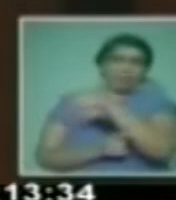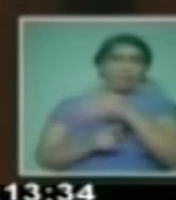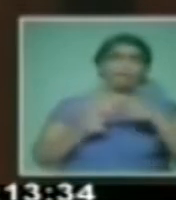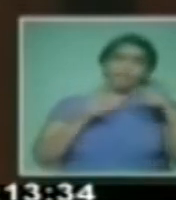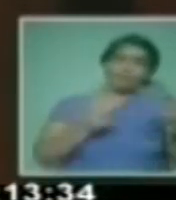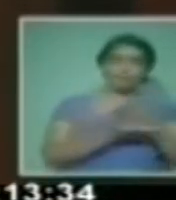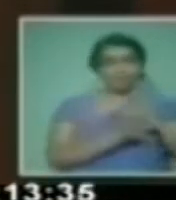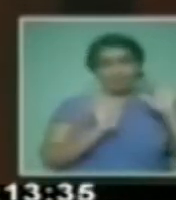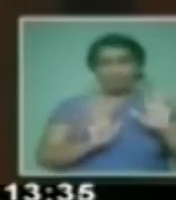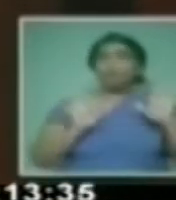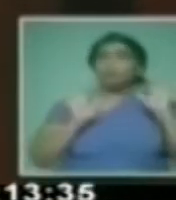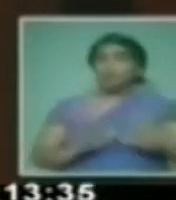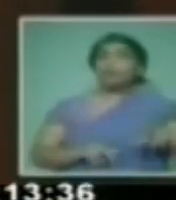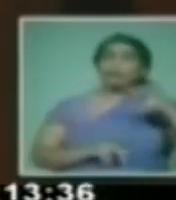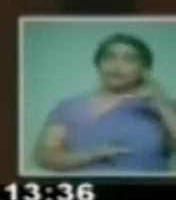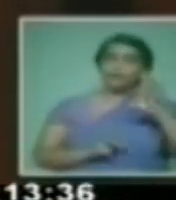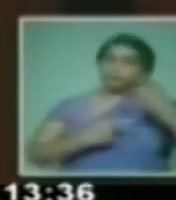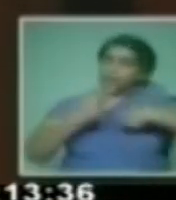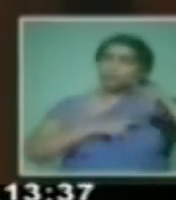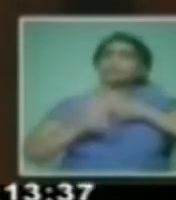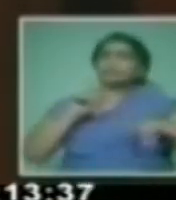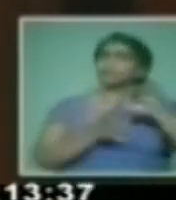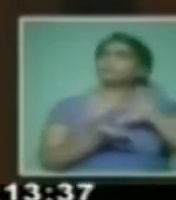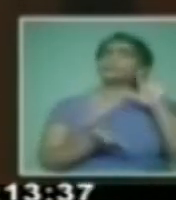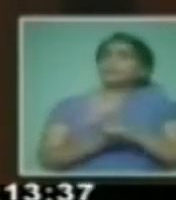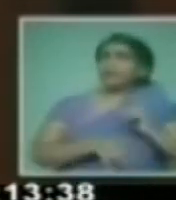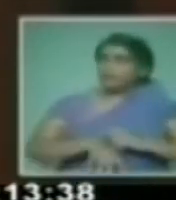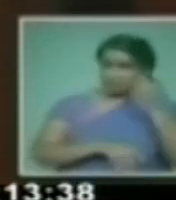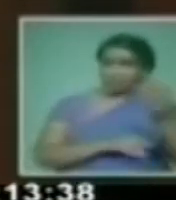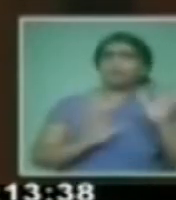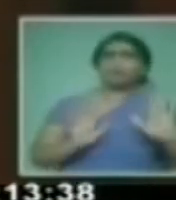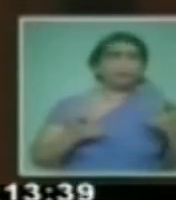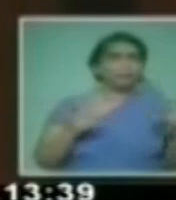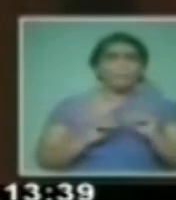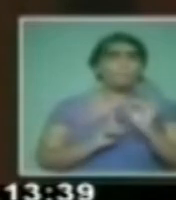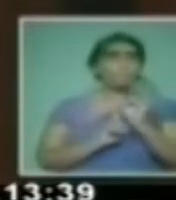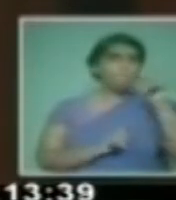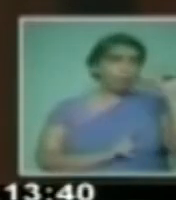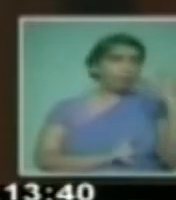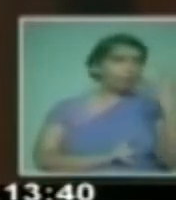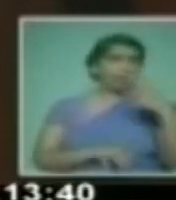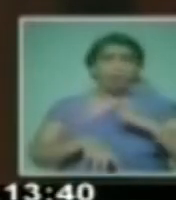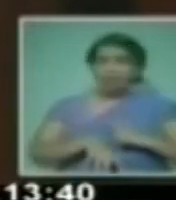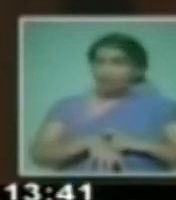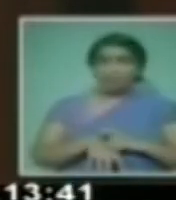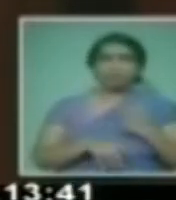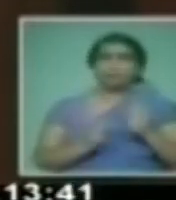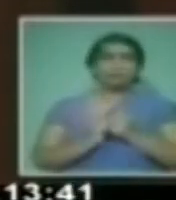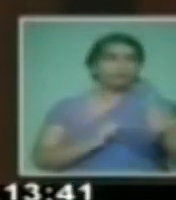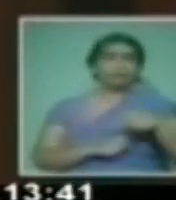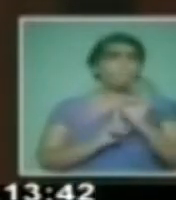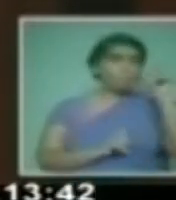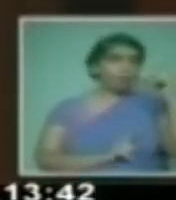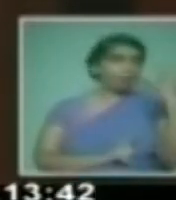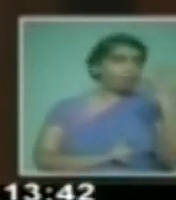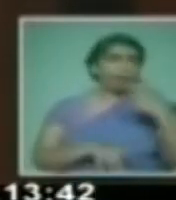மற்றும் எதிர்கட்சிக்குள் பிளவுகள் இருக்கலாம். நாம் இங்கே கொண்டு வந்து அதனை கலந்துரையாடி தீர்த்து கொள்ள வாய்ப்பு வழங்கப்பட வேண்டும். ஓரிரு நபர்களுக்கான தேவைக்காக